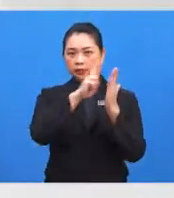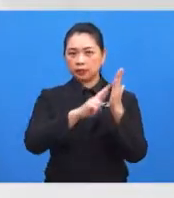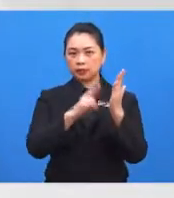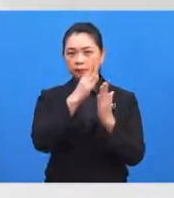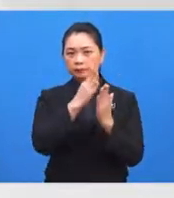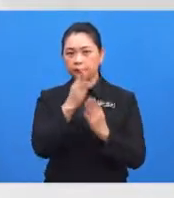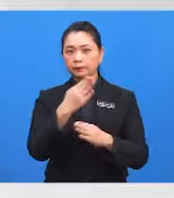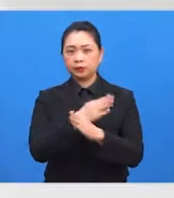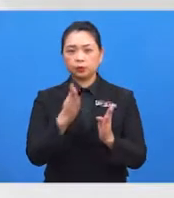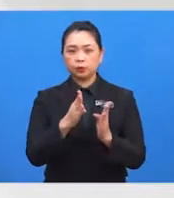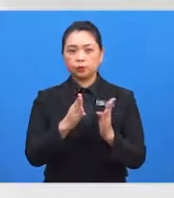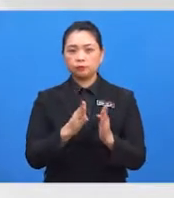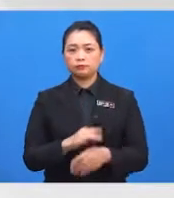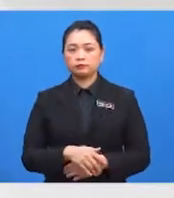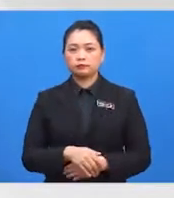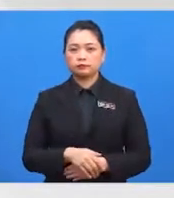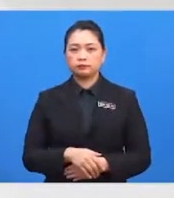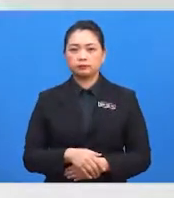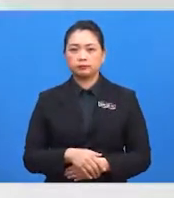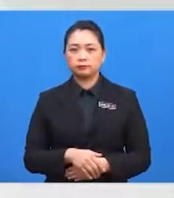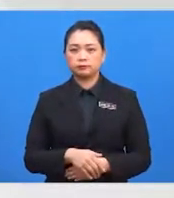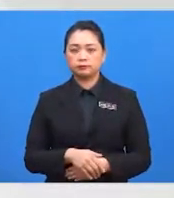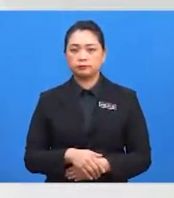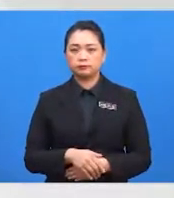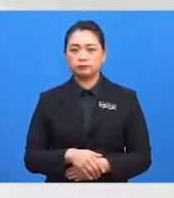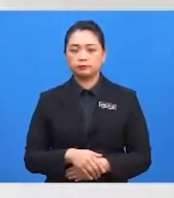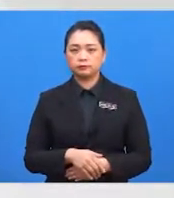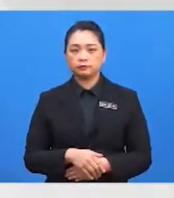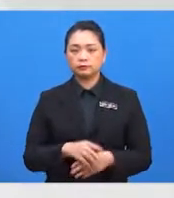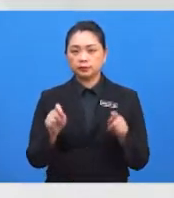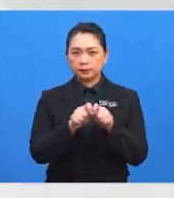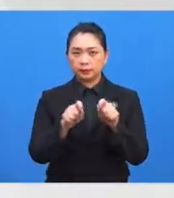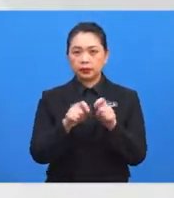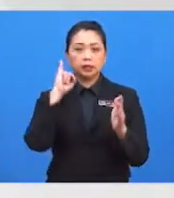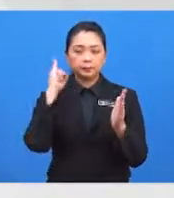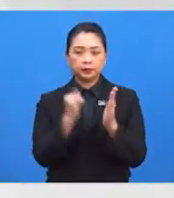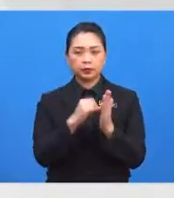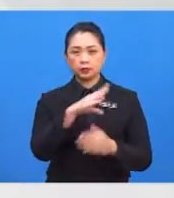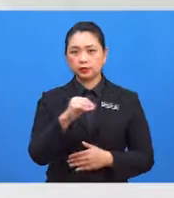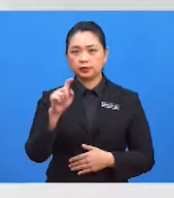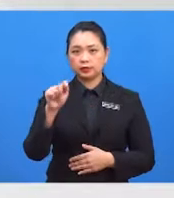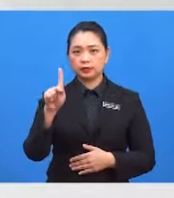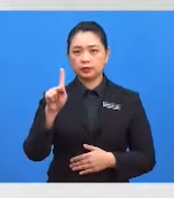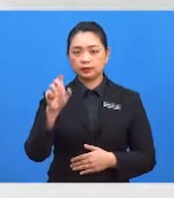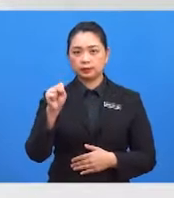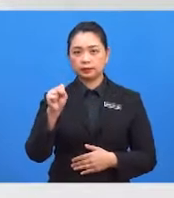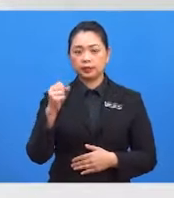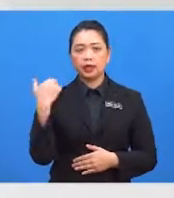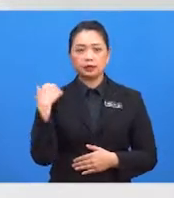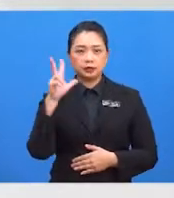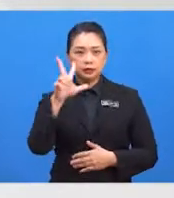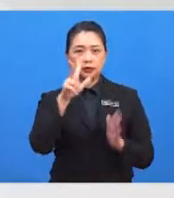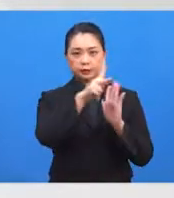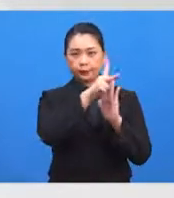dan penyediaan struktur elemen grafik seperti image dan teks. Terdapat tiga prinsip dalam